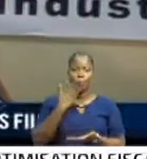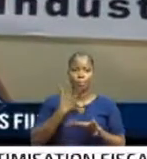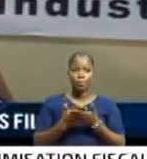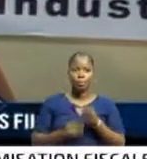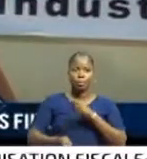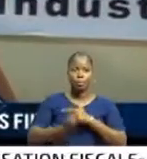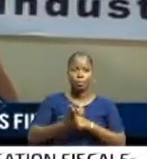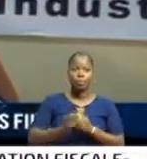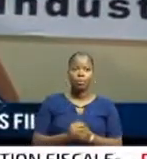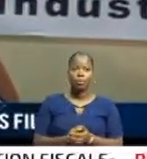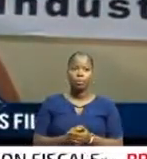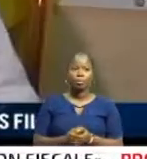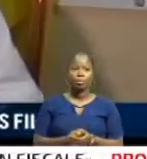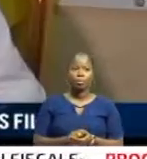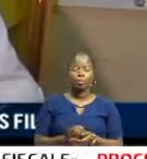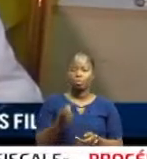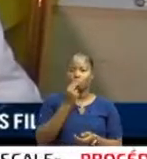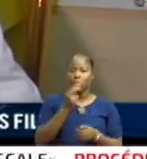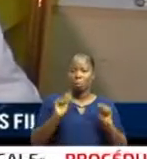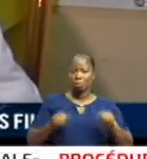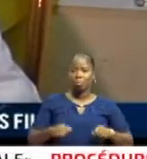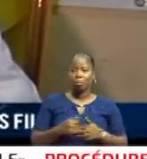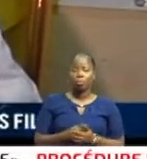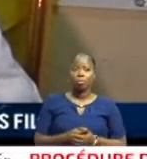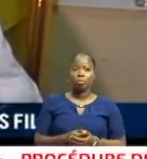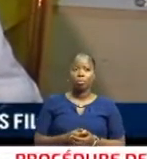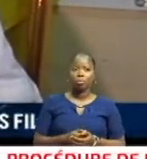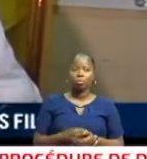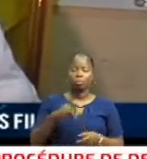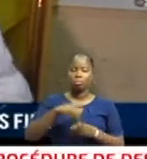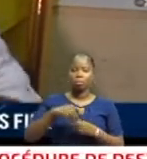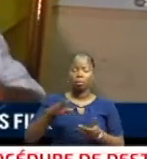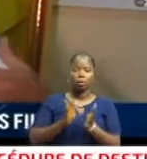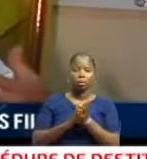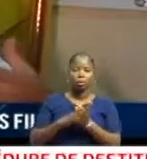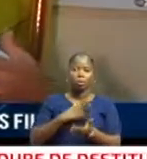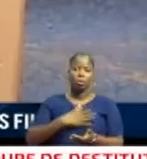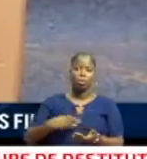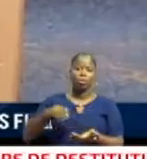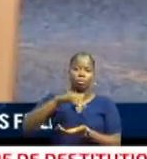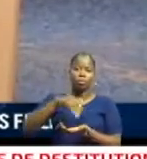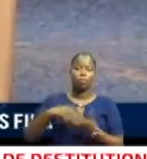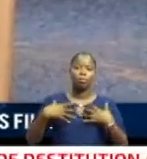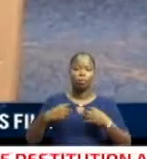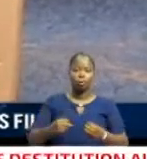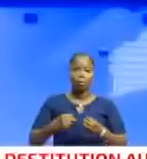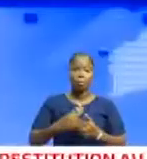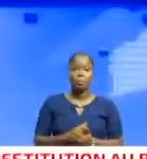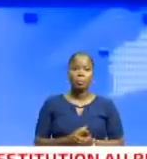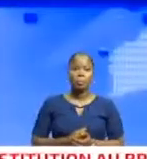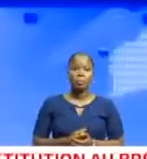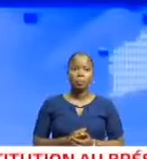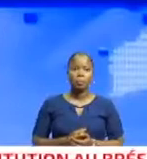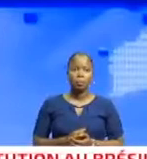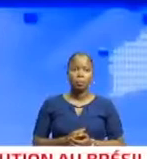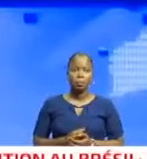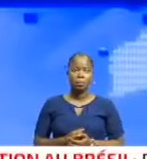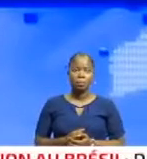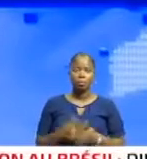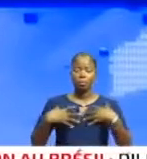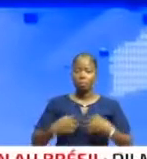remédier ces micronutriments seront disponibles dans des écoles et centres de santé santé toujours